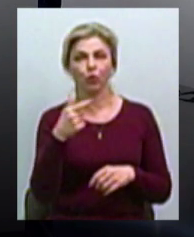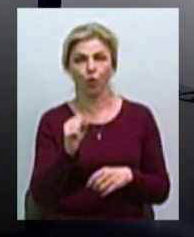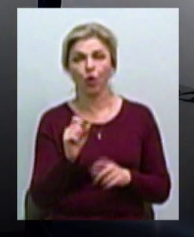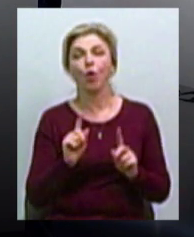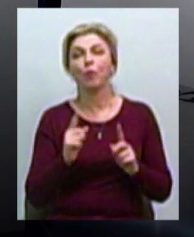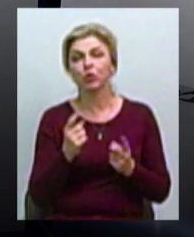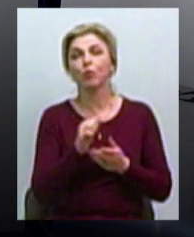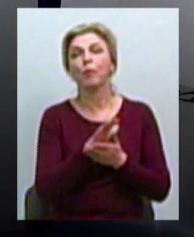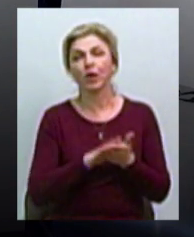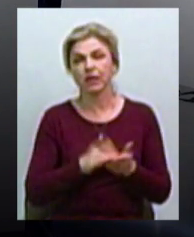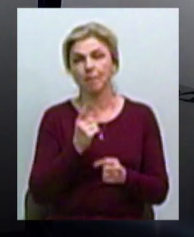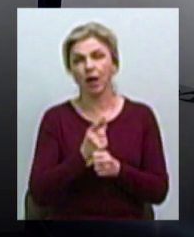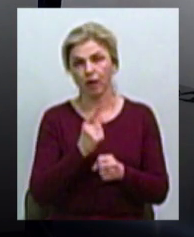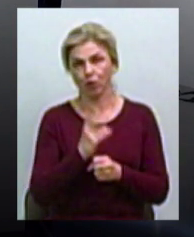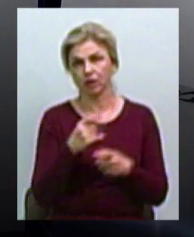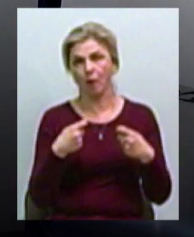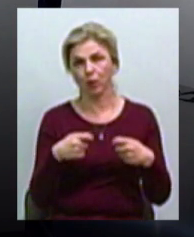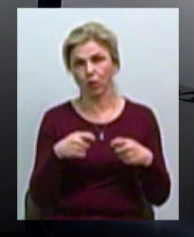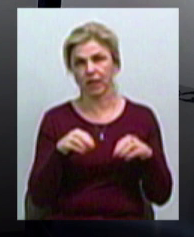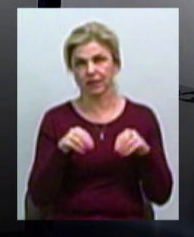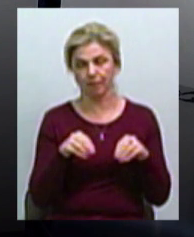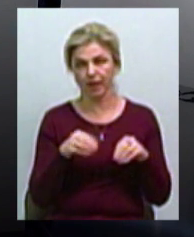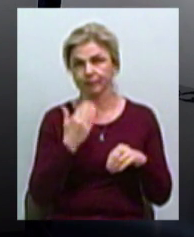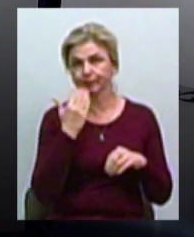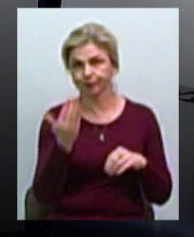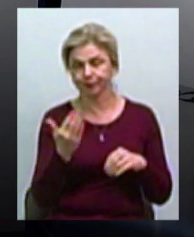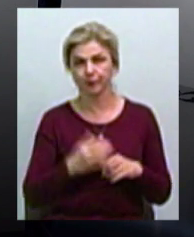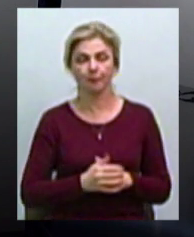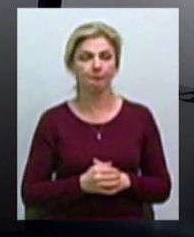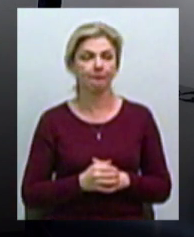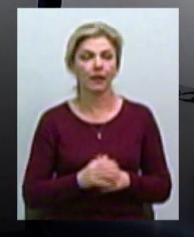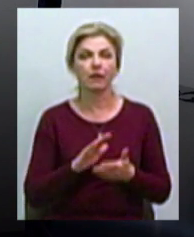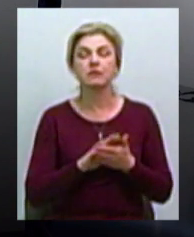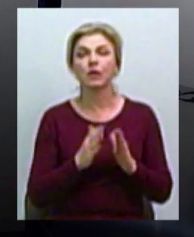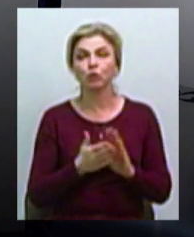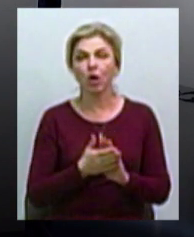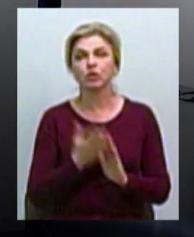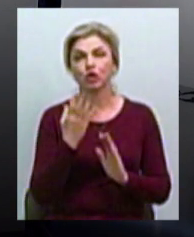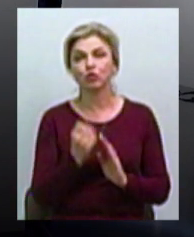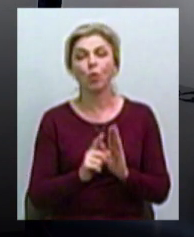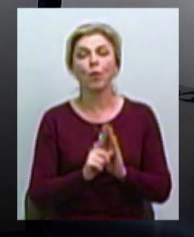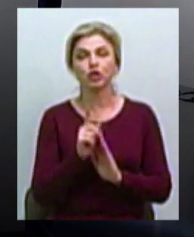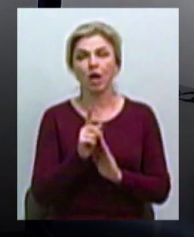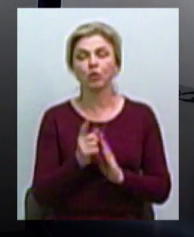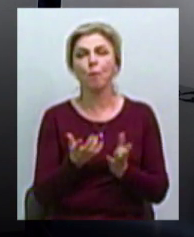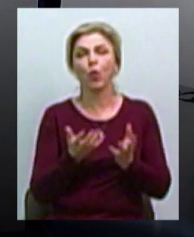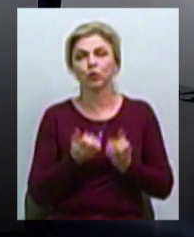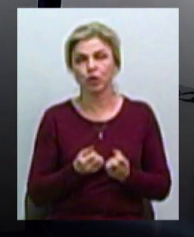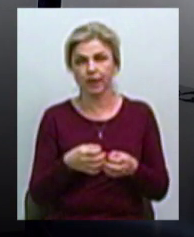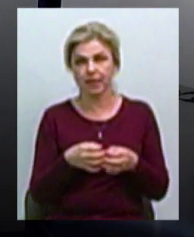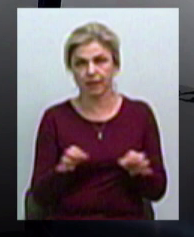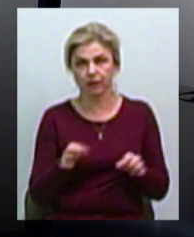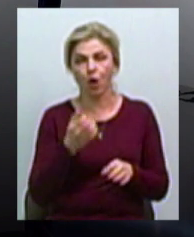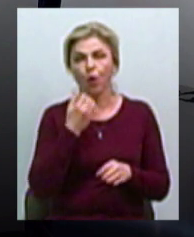мораторій на продаж землі? Ситуація йде ще з початку отримання нами незалежності. Коли почалася